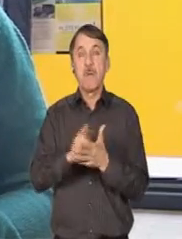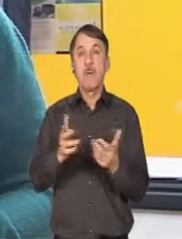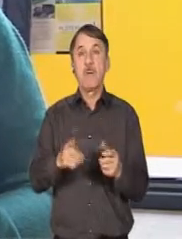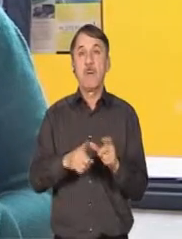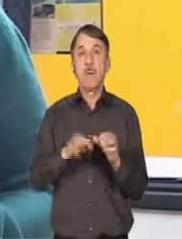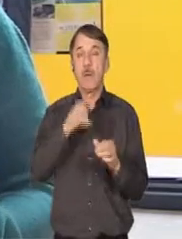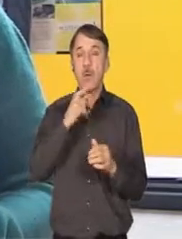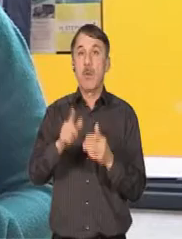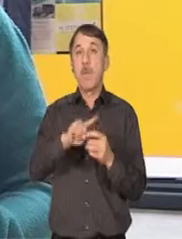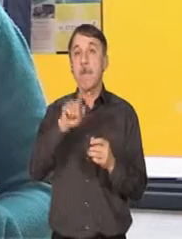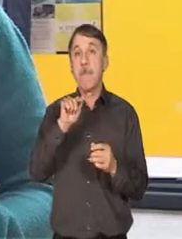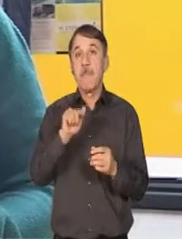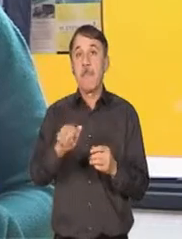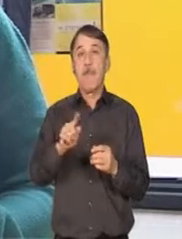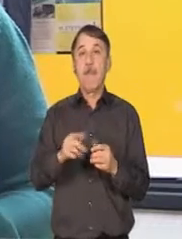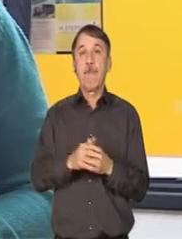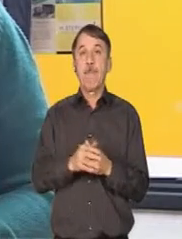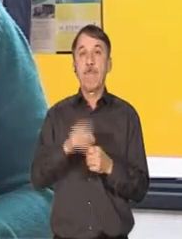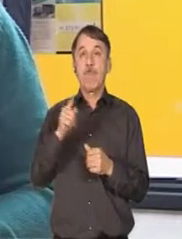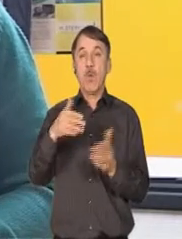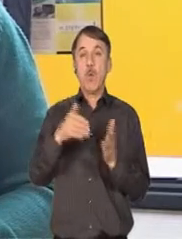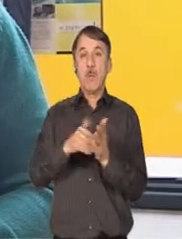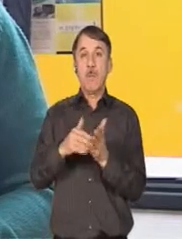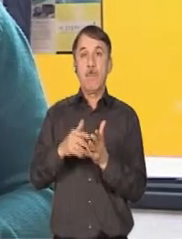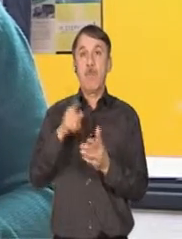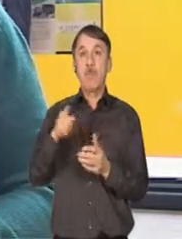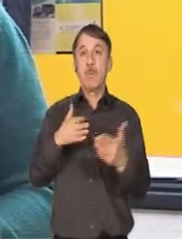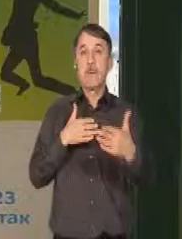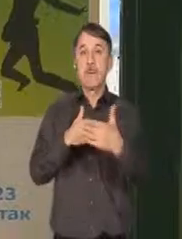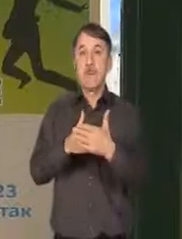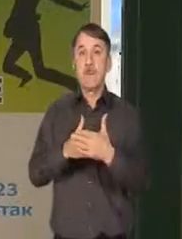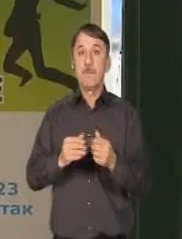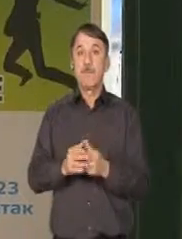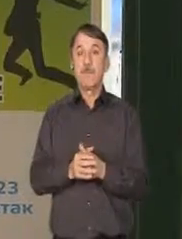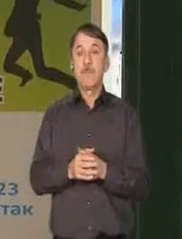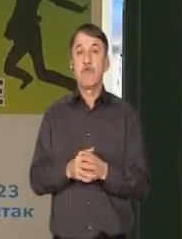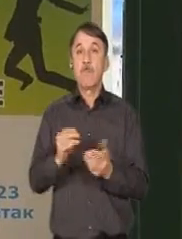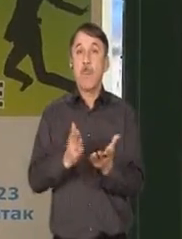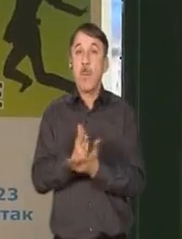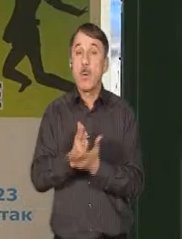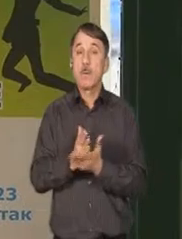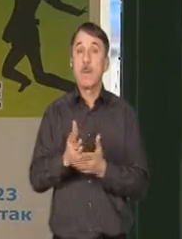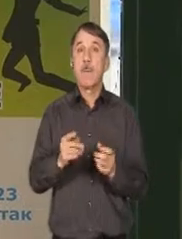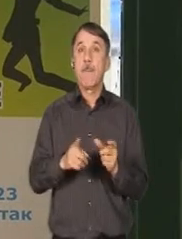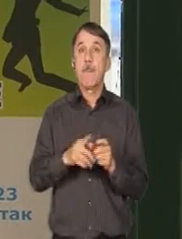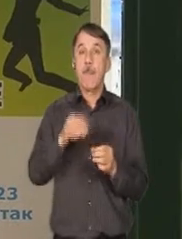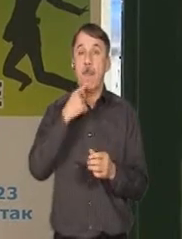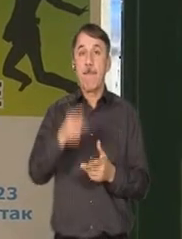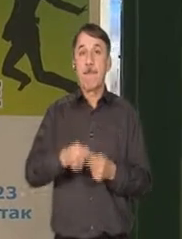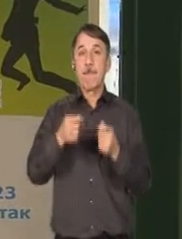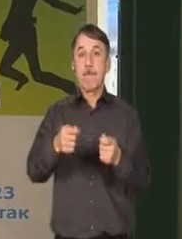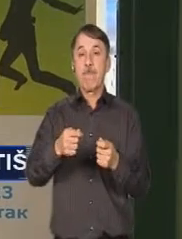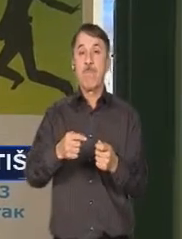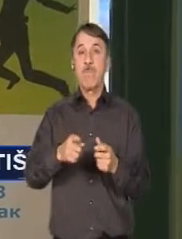zaista zavisiti od toga koliko ima potrebe u lokalnoj zajednici da se pruža ta vrsta usluge. Bolje usluge uticaće na kvalitet